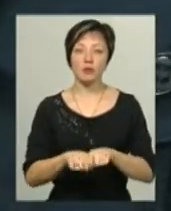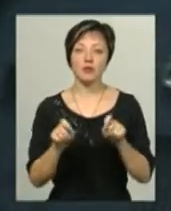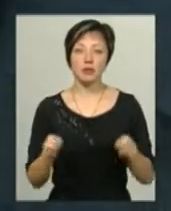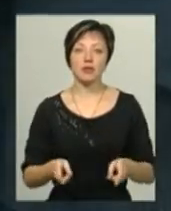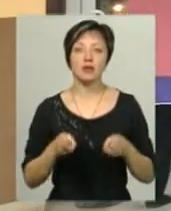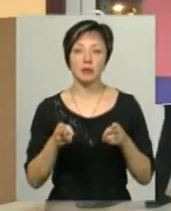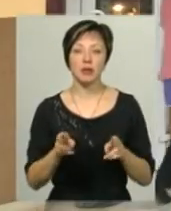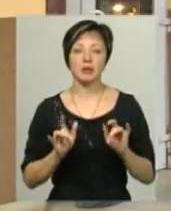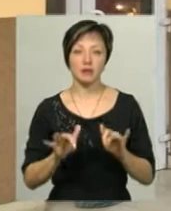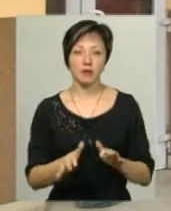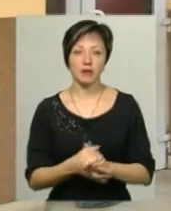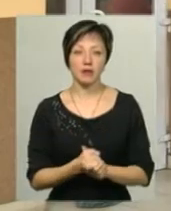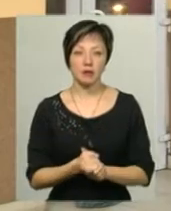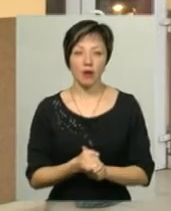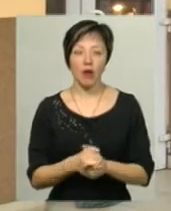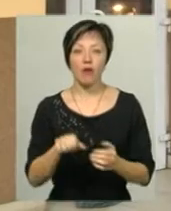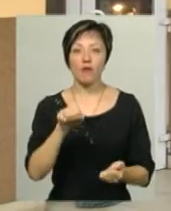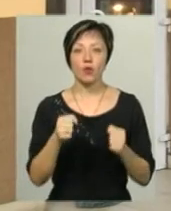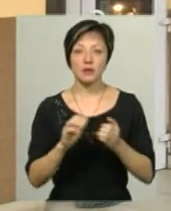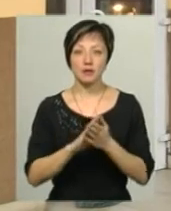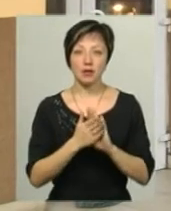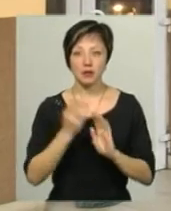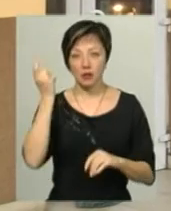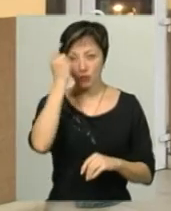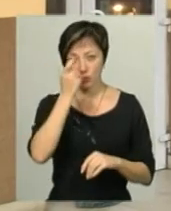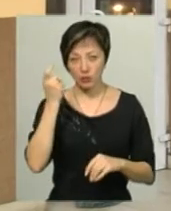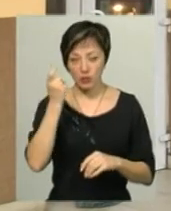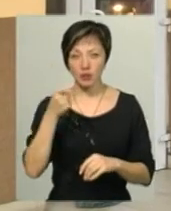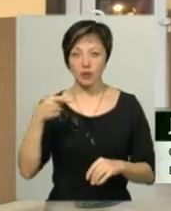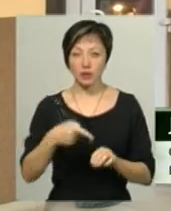кримінальне провадження. Водій, перебуваючи в стані алкогольного сп'яніння,